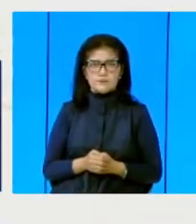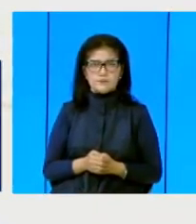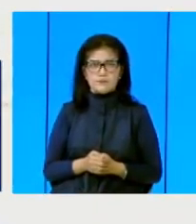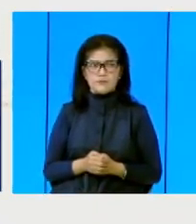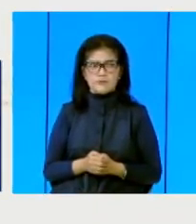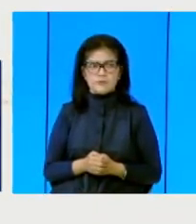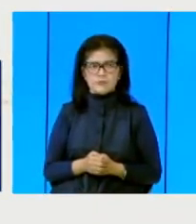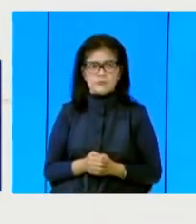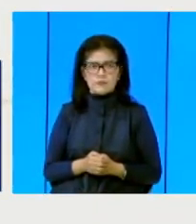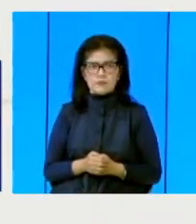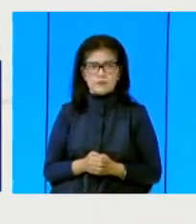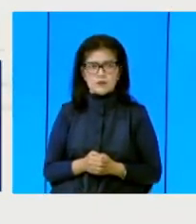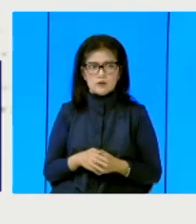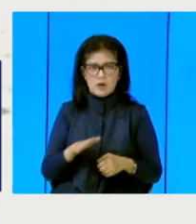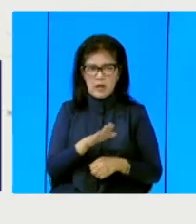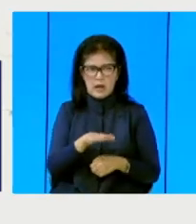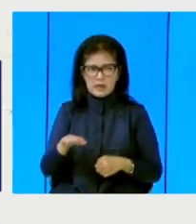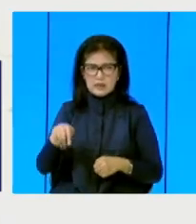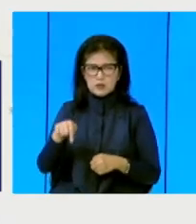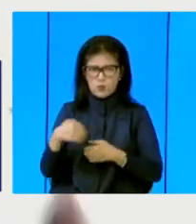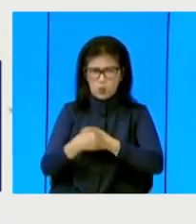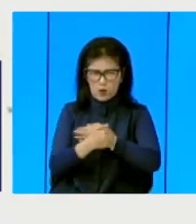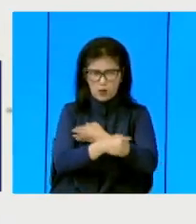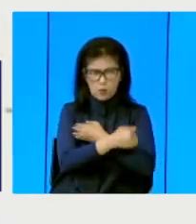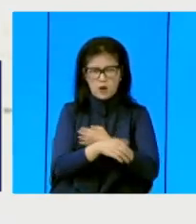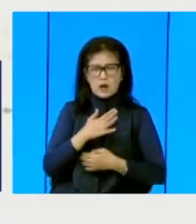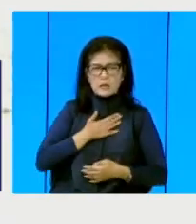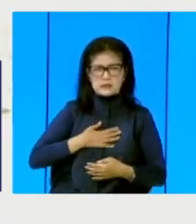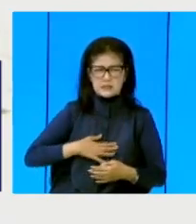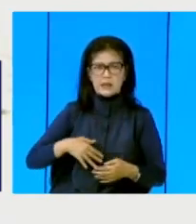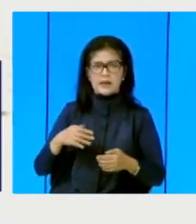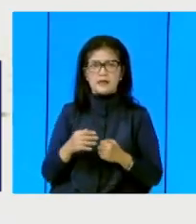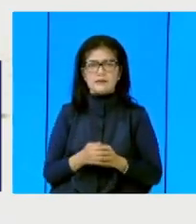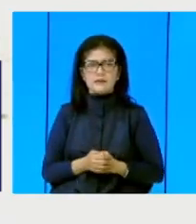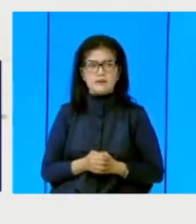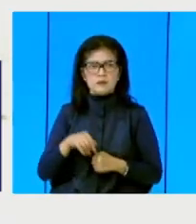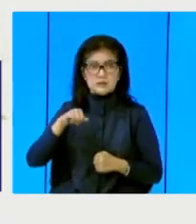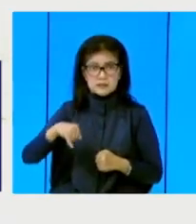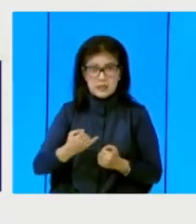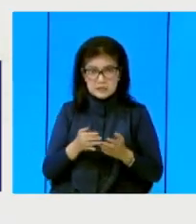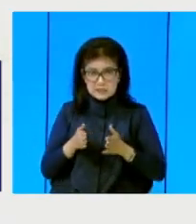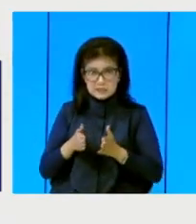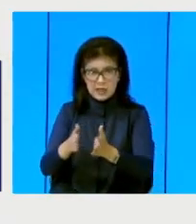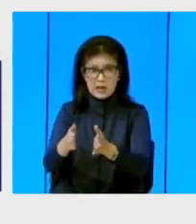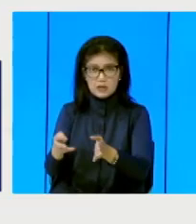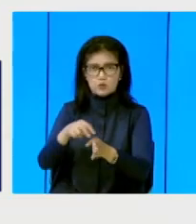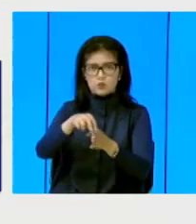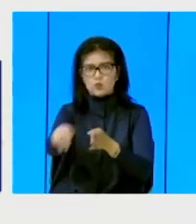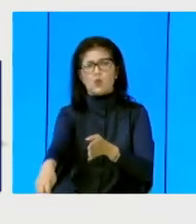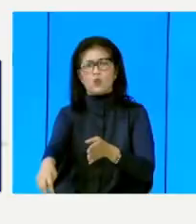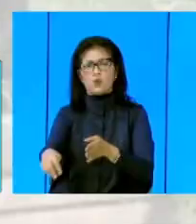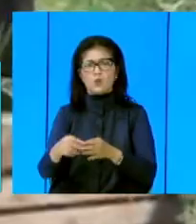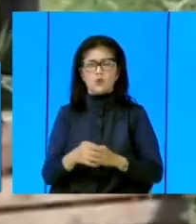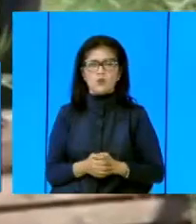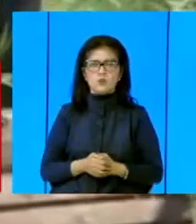terus ya anaknya yang korban itu ngambil kalungnya. Sempat jatuh ke selokan ibunya.